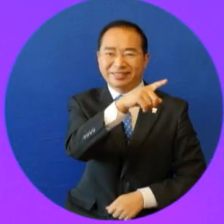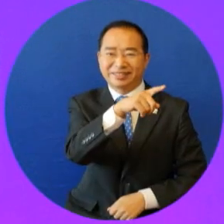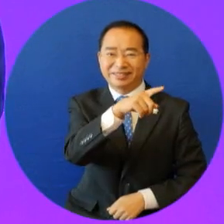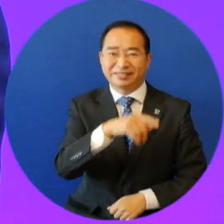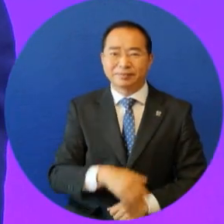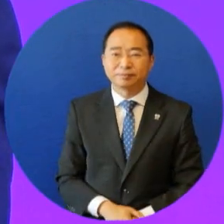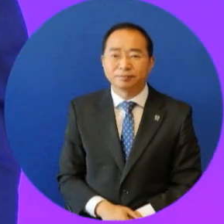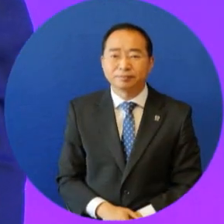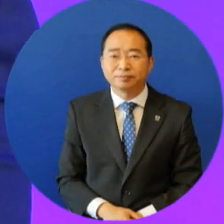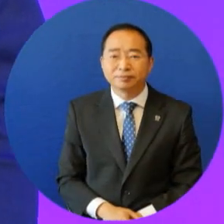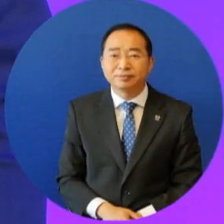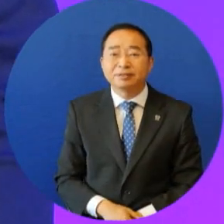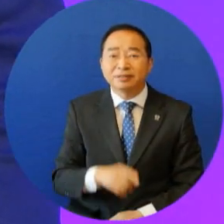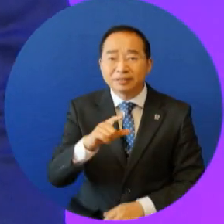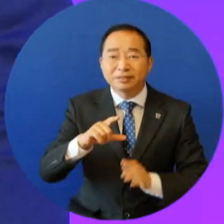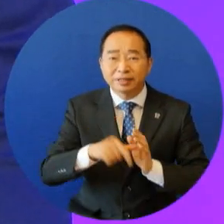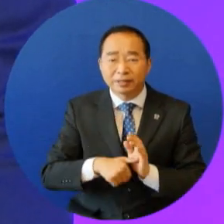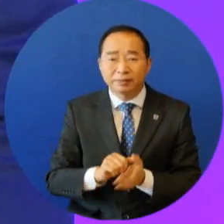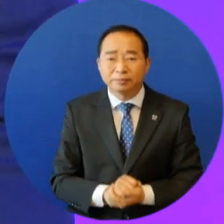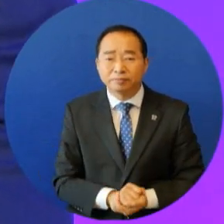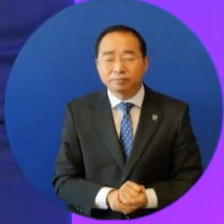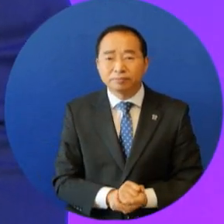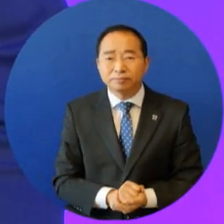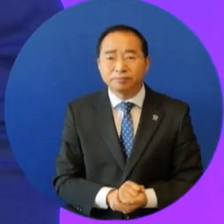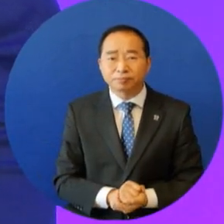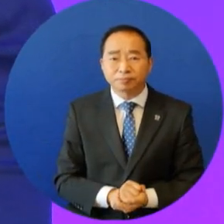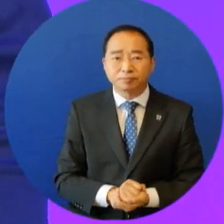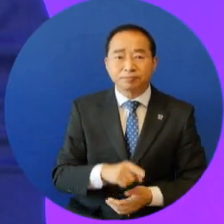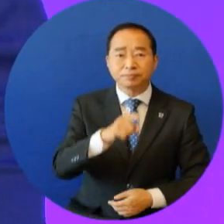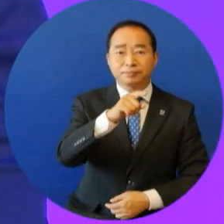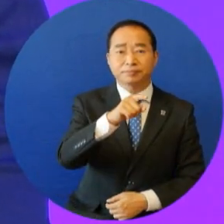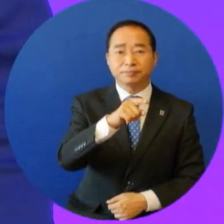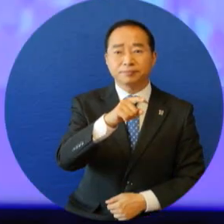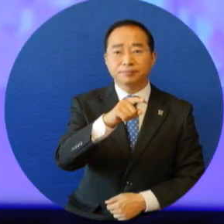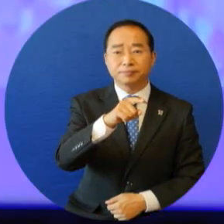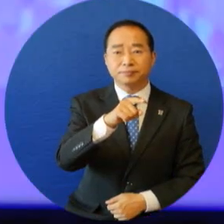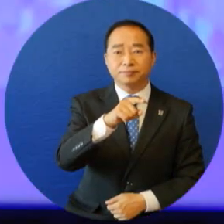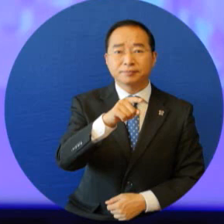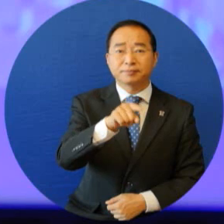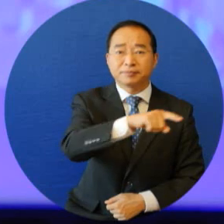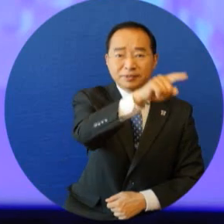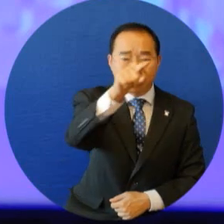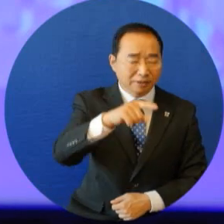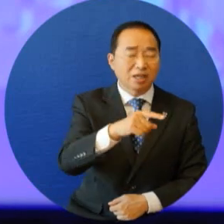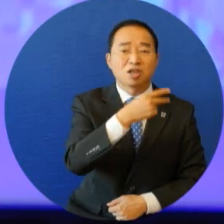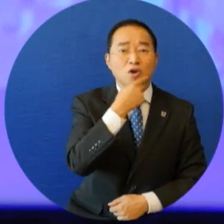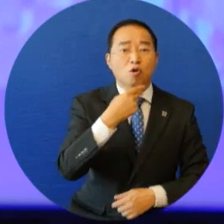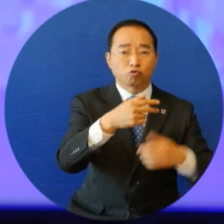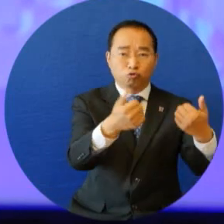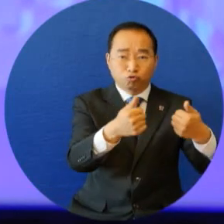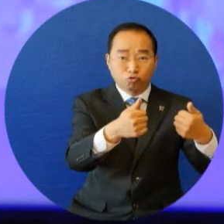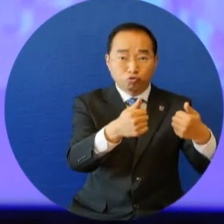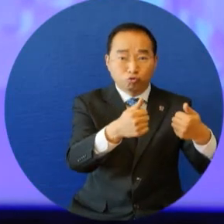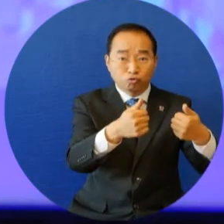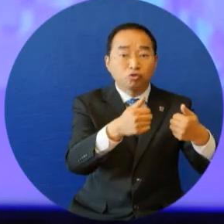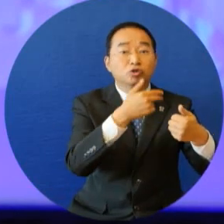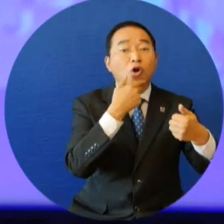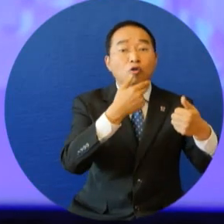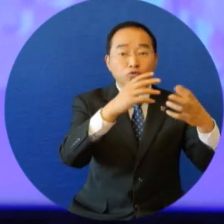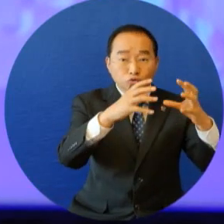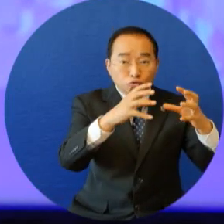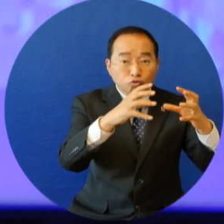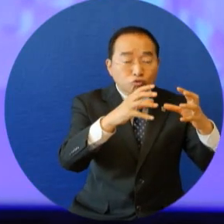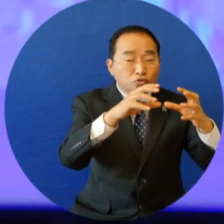당시 의회가 왕을 축출할 계획을 세우면서 네덜란드 윌리엄